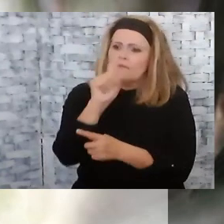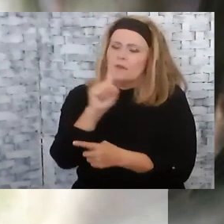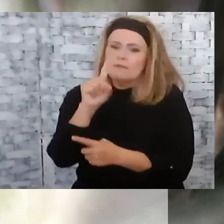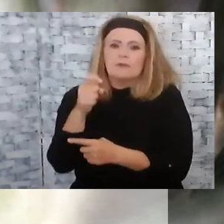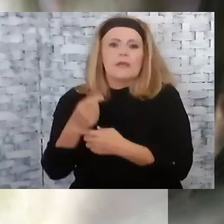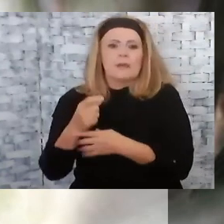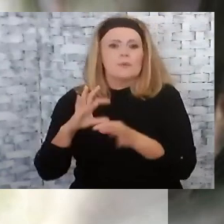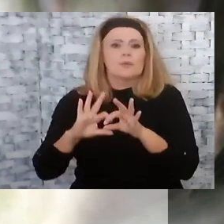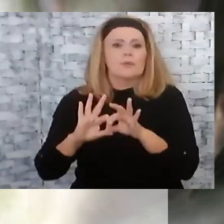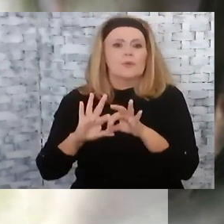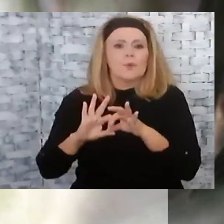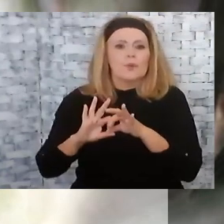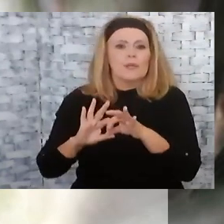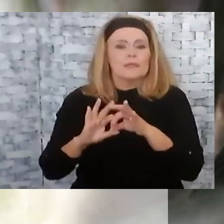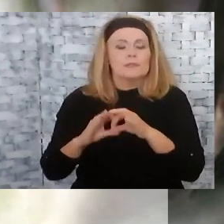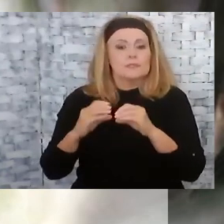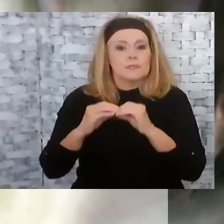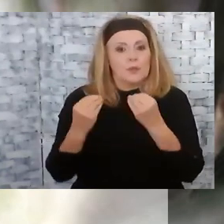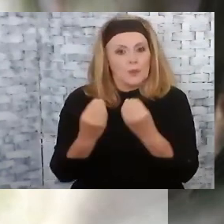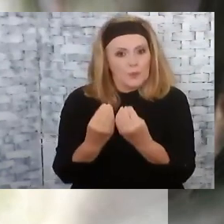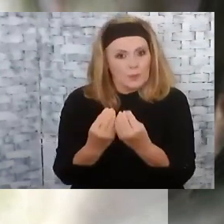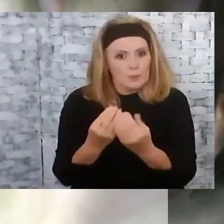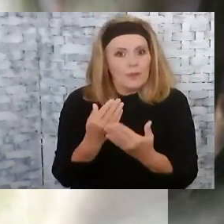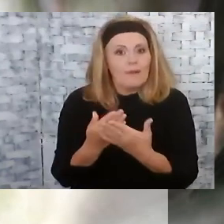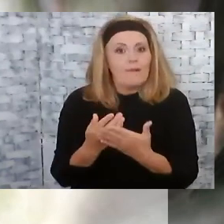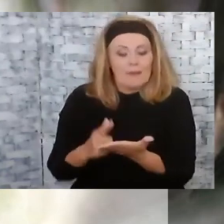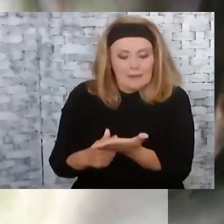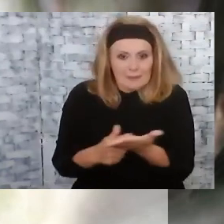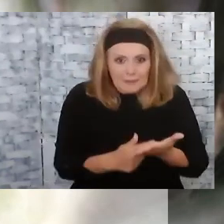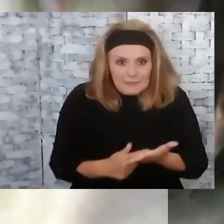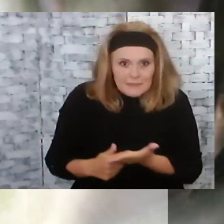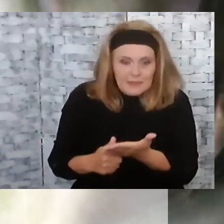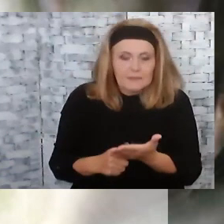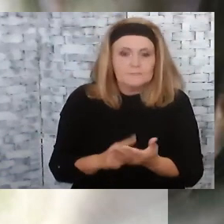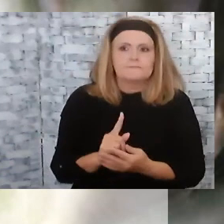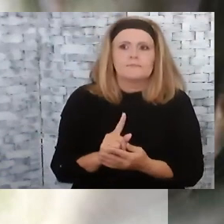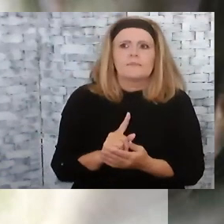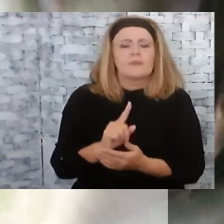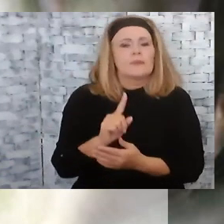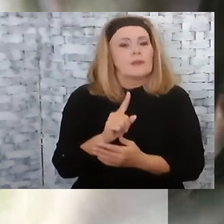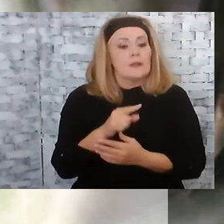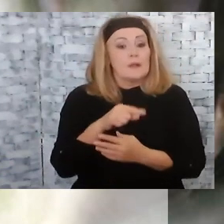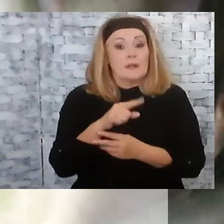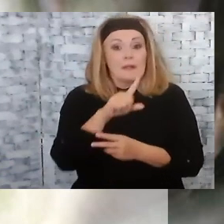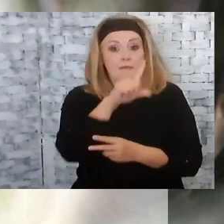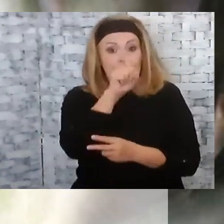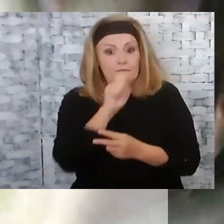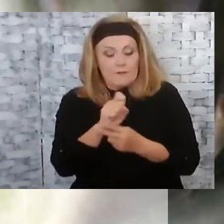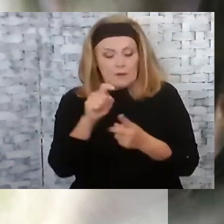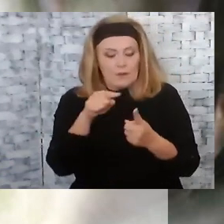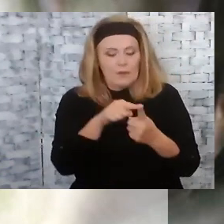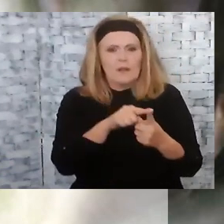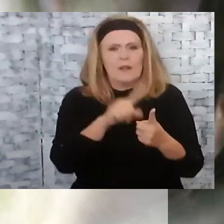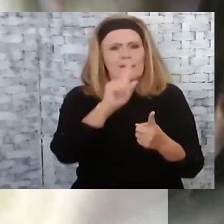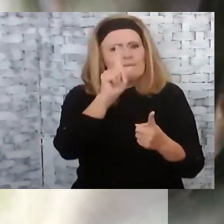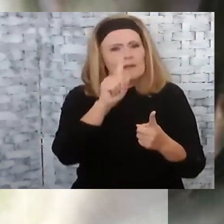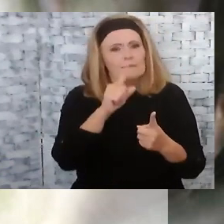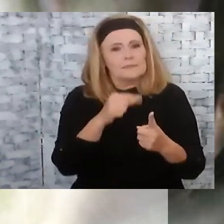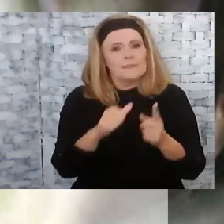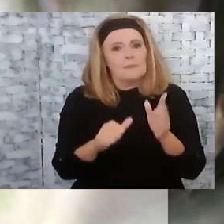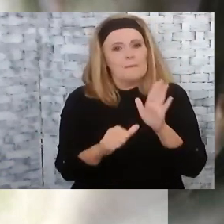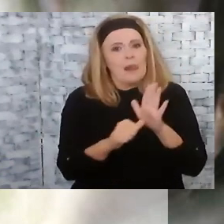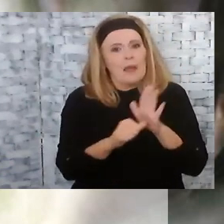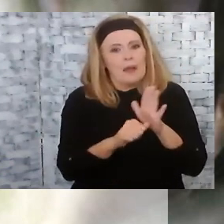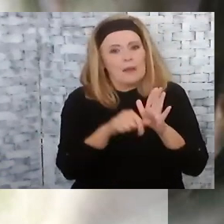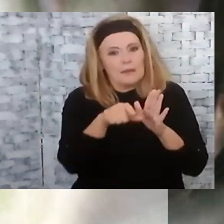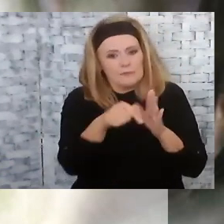en jou koneksiegroep kan gesels, en dan gaan ek vir ons die seën van die Here uitspreek. Wat het vir jou uitgestaan uit vanoggend